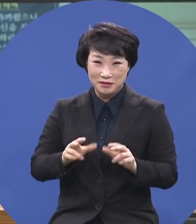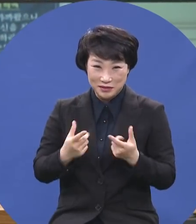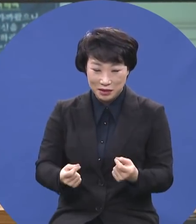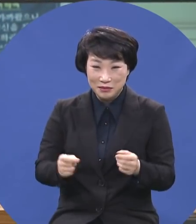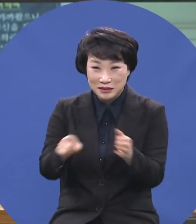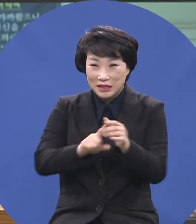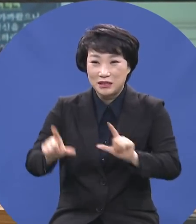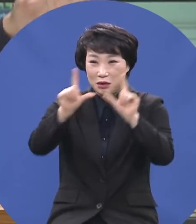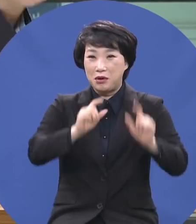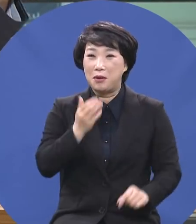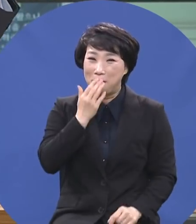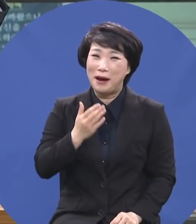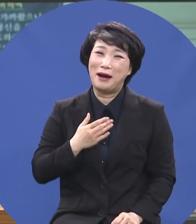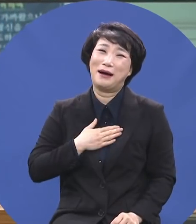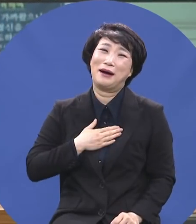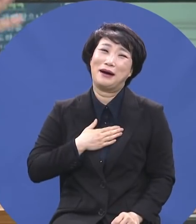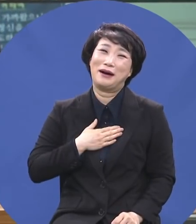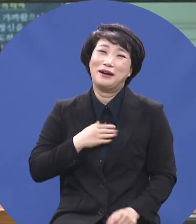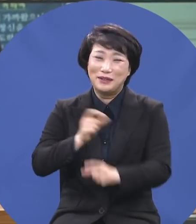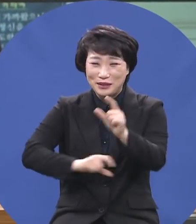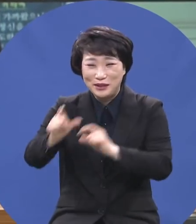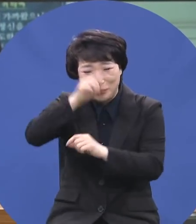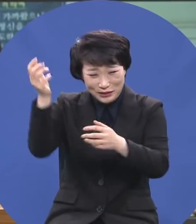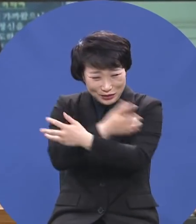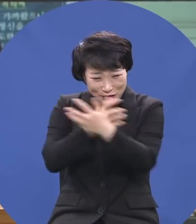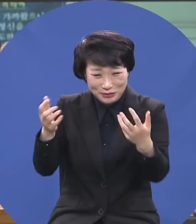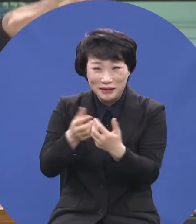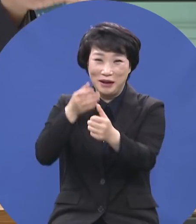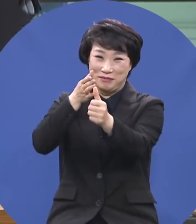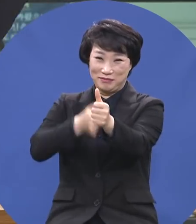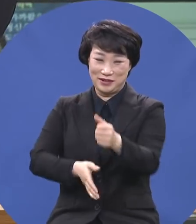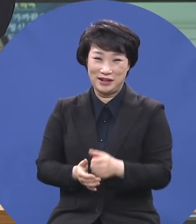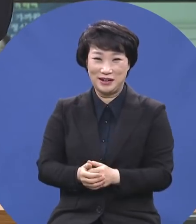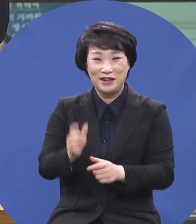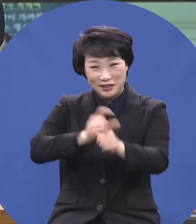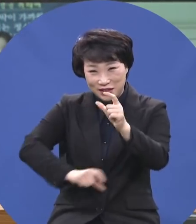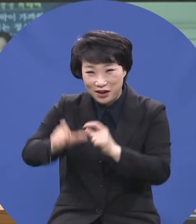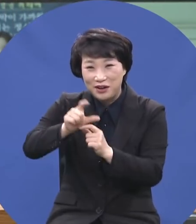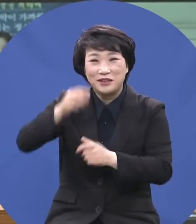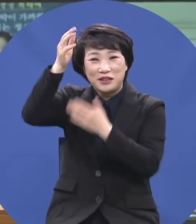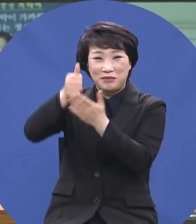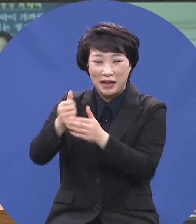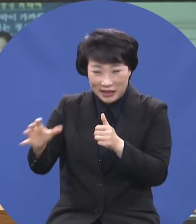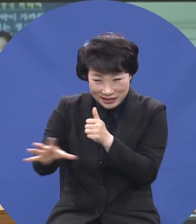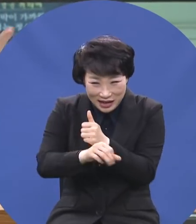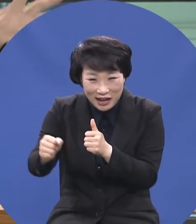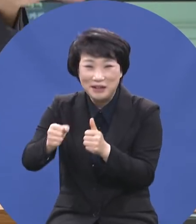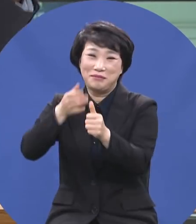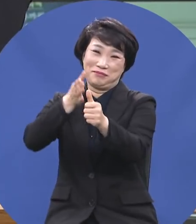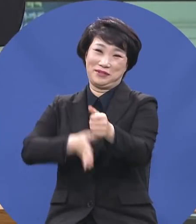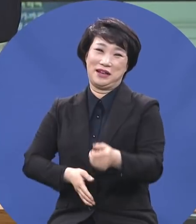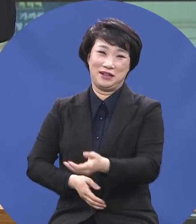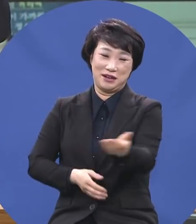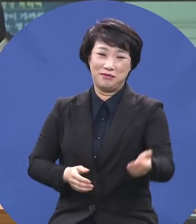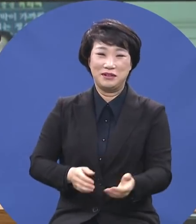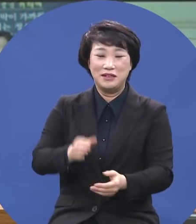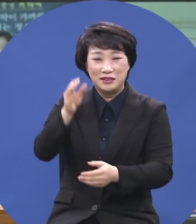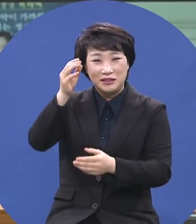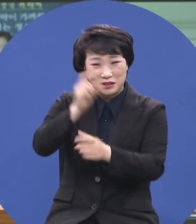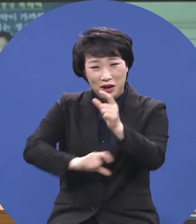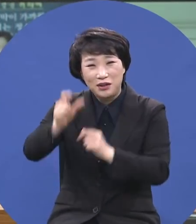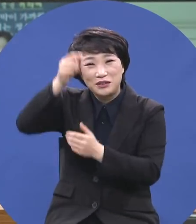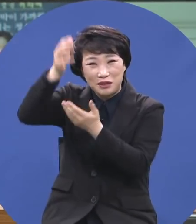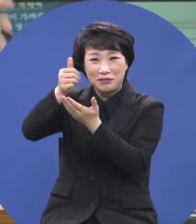거 더 충만하시기 원합니다. 더 장악당하기 원합니다. 저